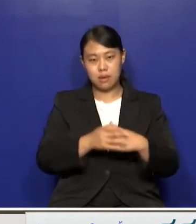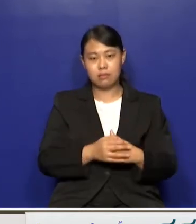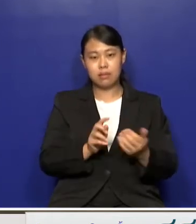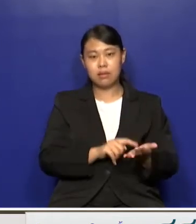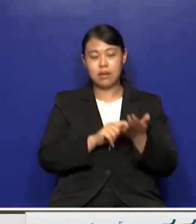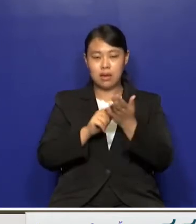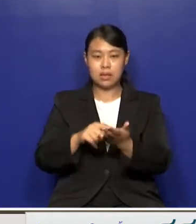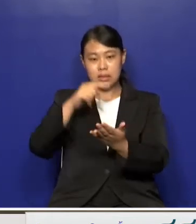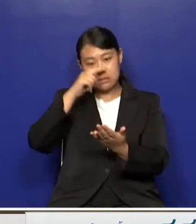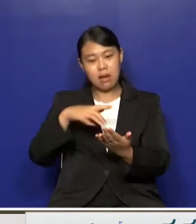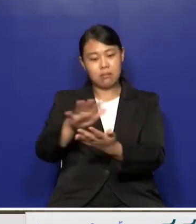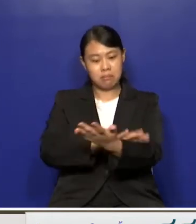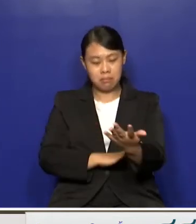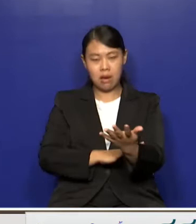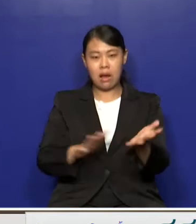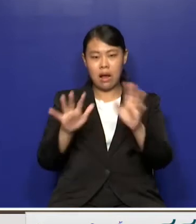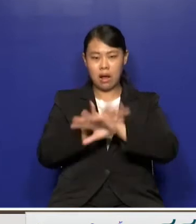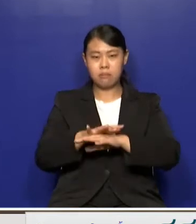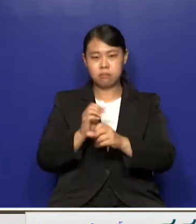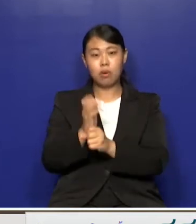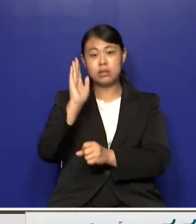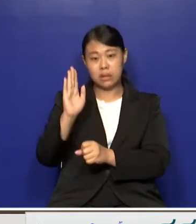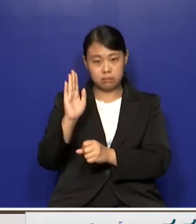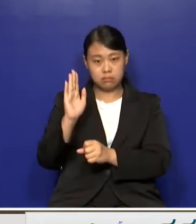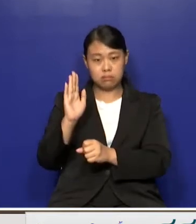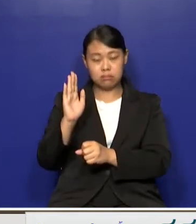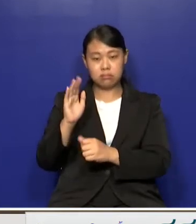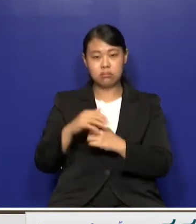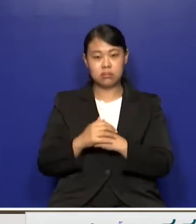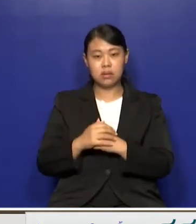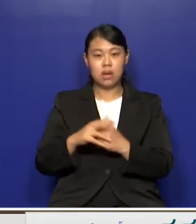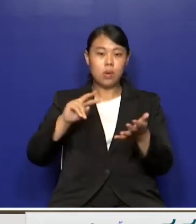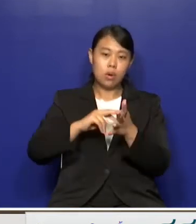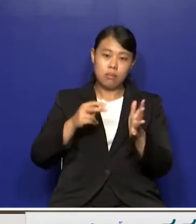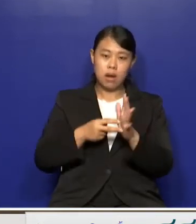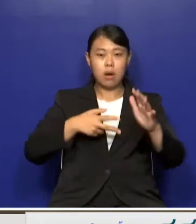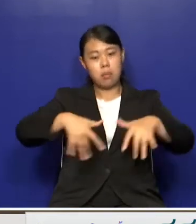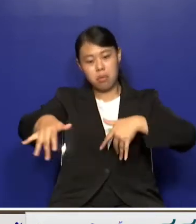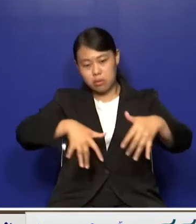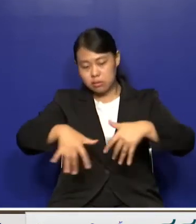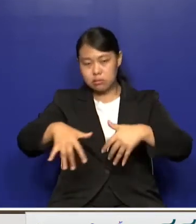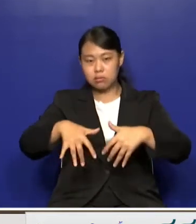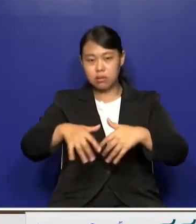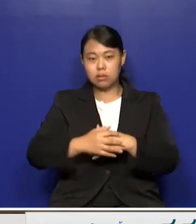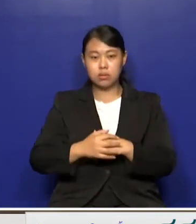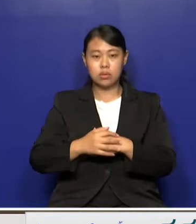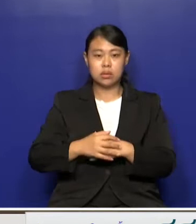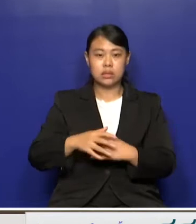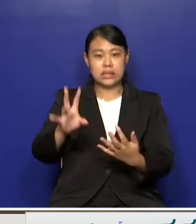เหมือนบริษัติก็หมายกว่ามว่า พี่น้องประชาชน 77 จัหัด